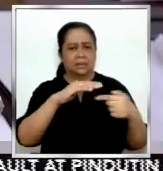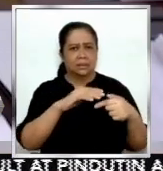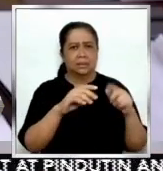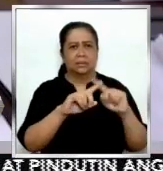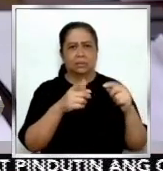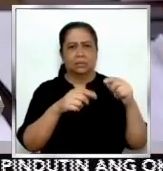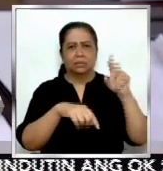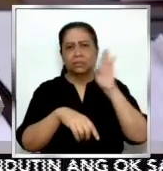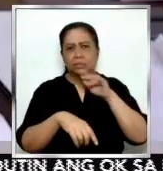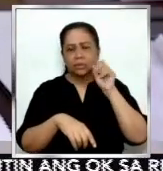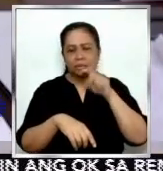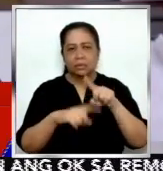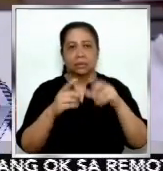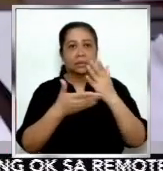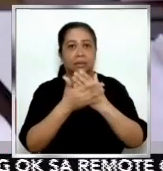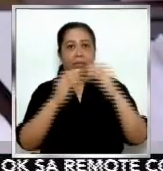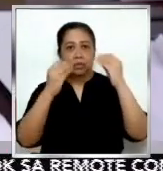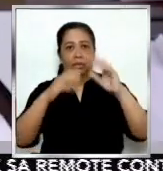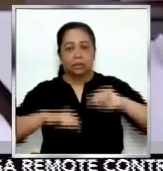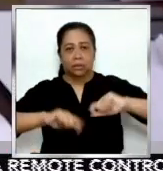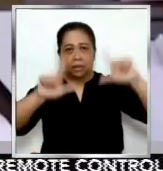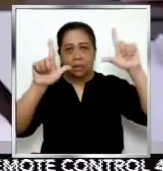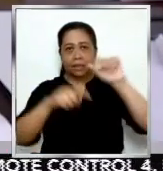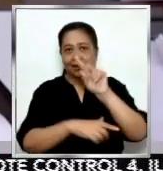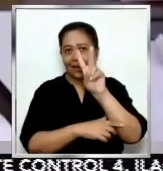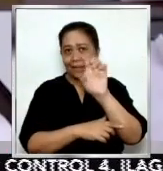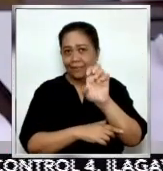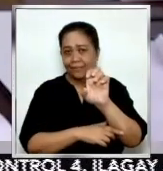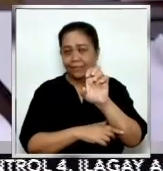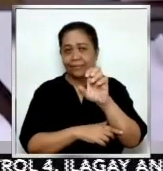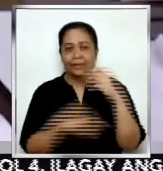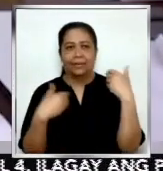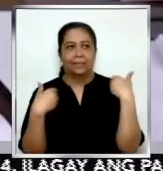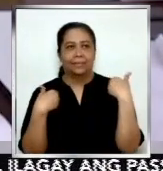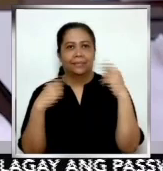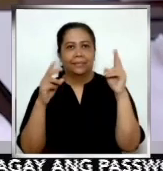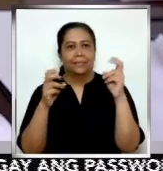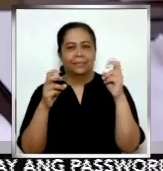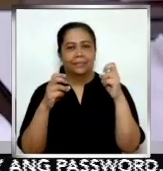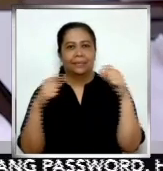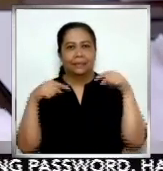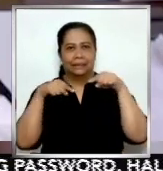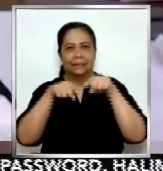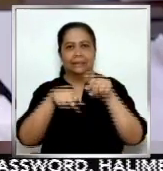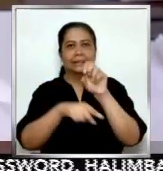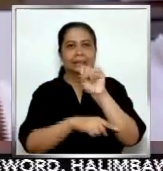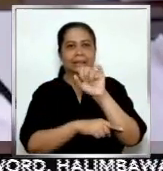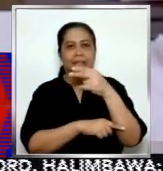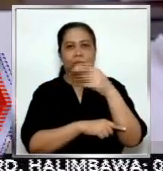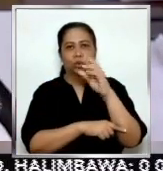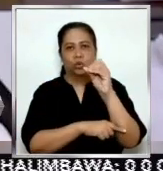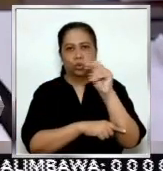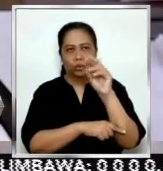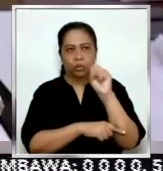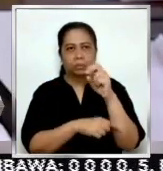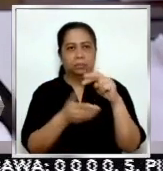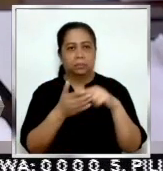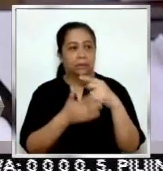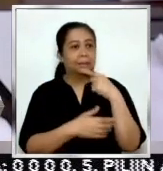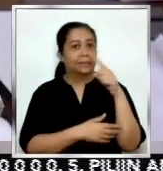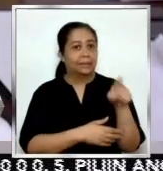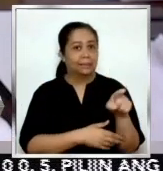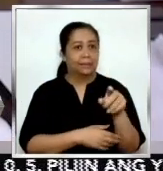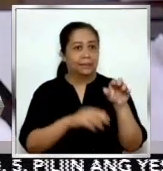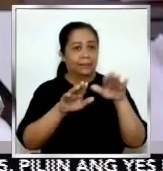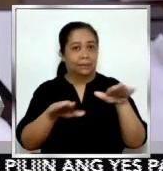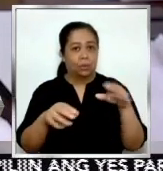teacher na live. Ito yung tinatawag nila kanina synchronous. Ibig sabihin, sasabihin namin sa mga bata,